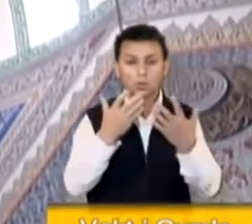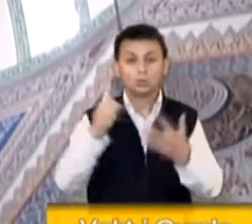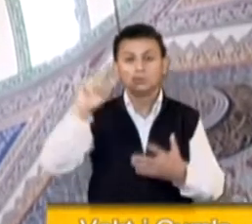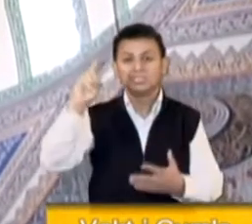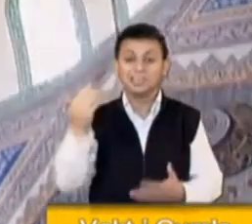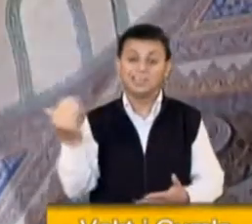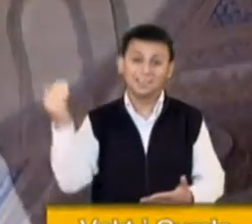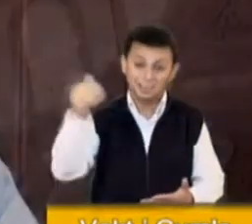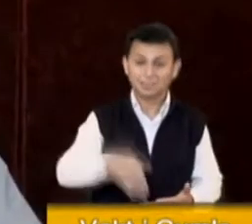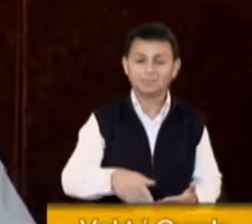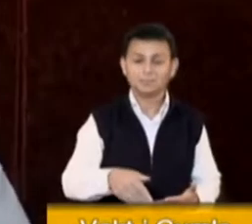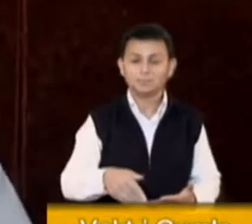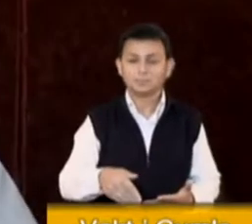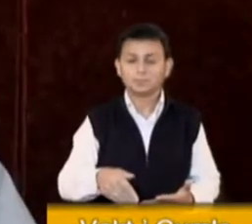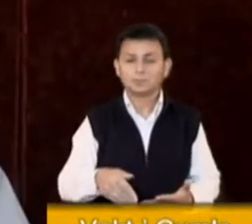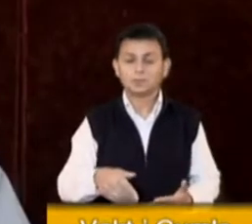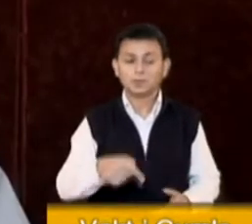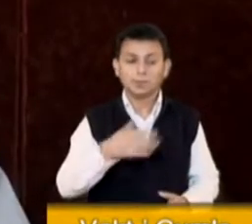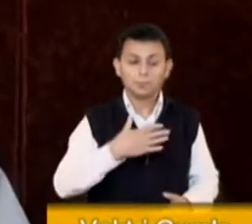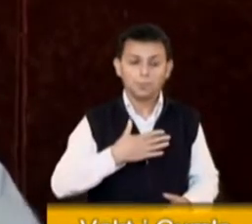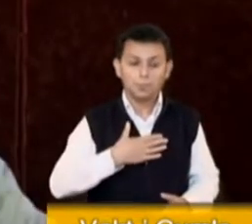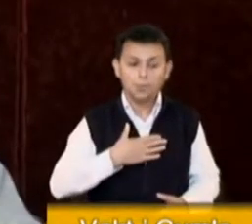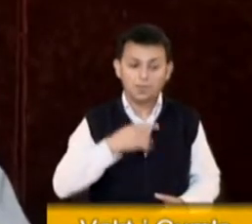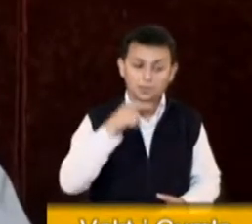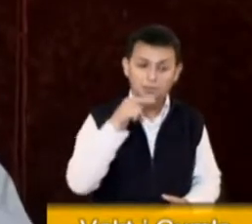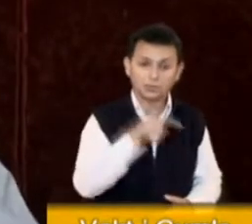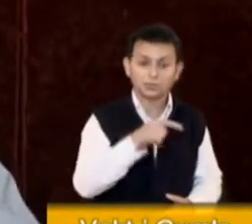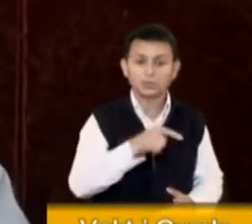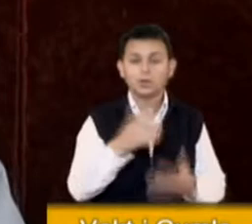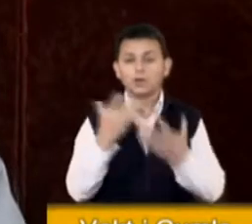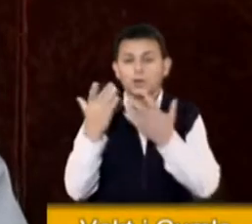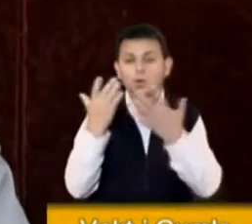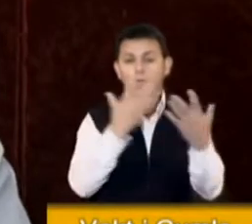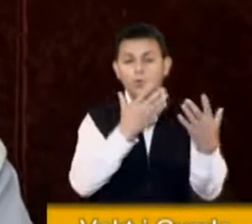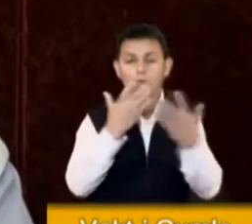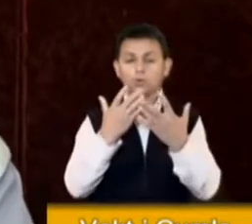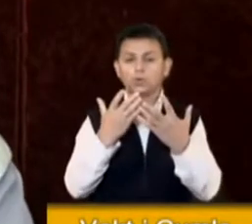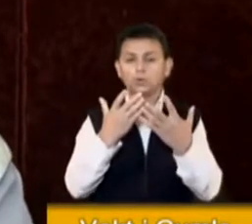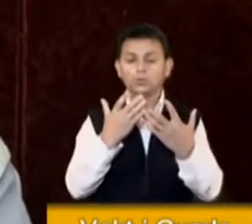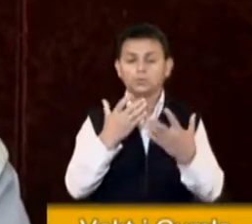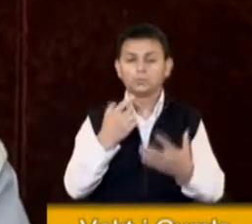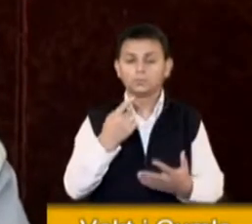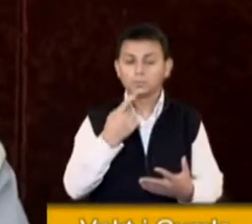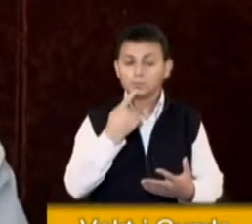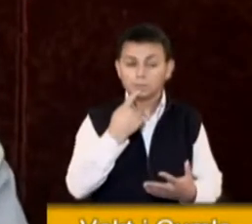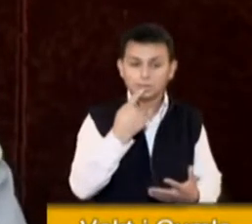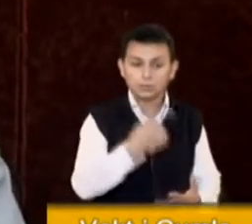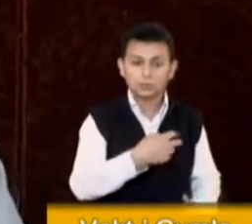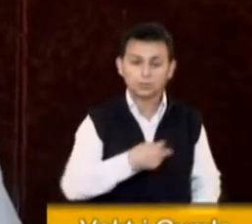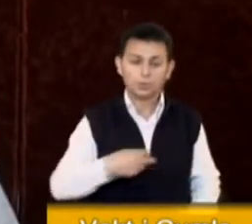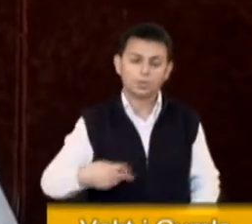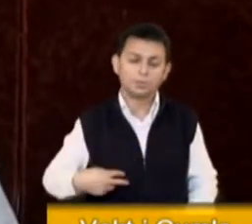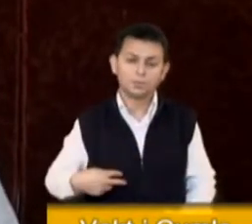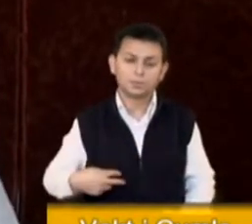Resulallah, ya Resulallah, ben şunları okuyorum. Efendimiz aleyhissalatü vesselam, okuduğu şeyleri kontrol